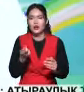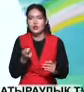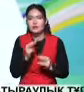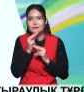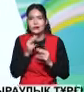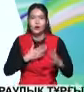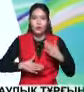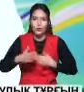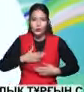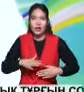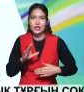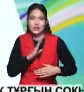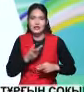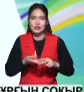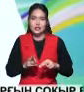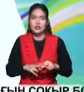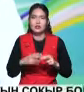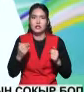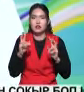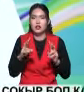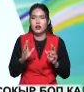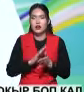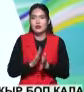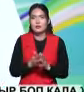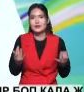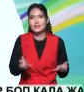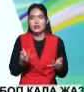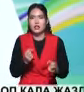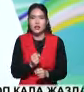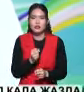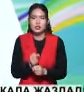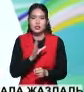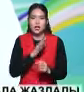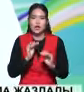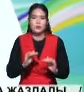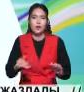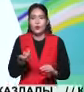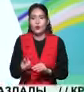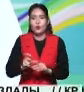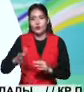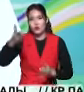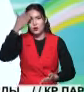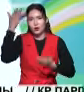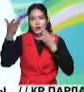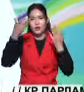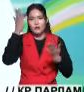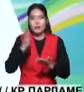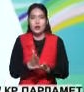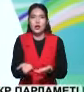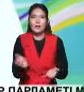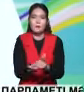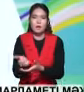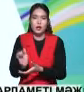берсін деп осы жарыс кезінде сондай сыйлықтар сыйладық. Балалар өте көңілді, бір-бірімен танысып